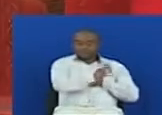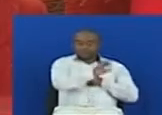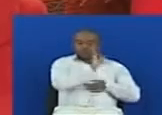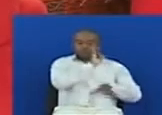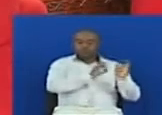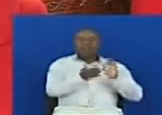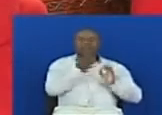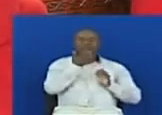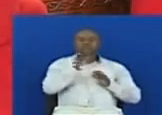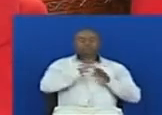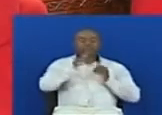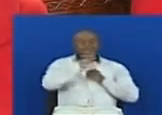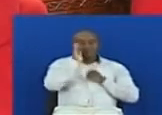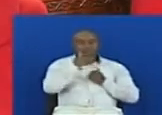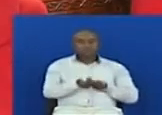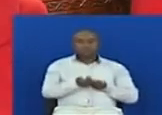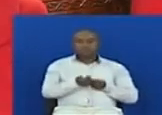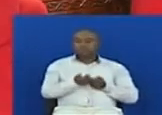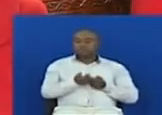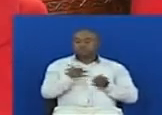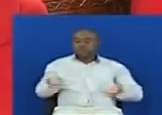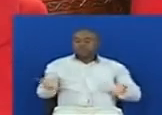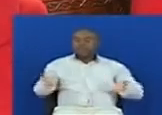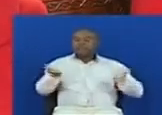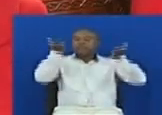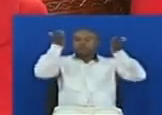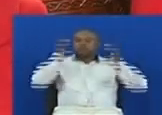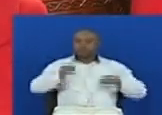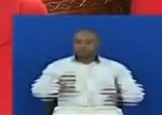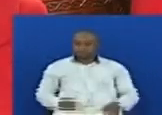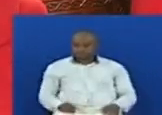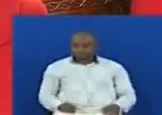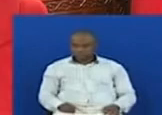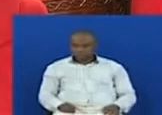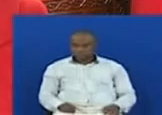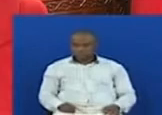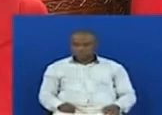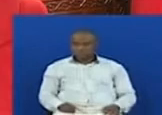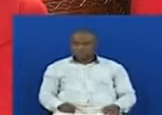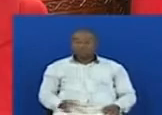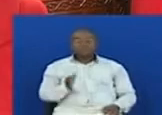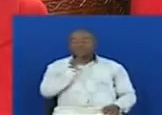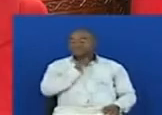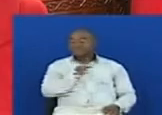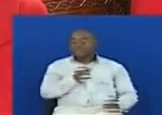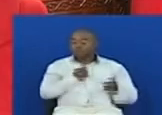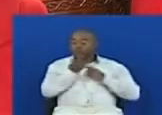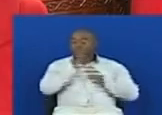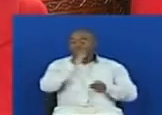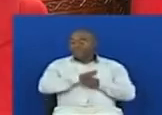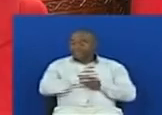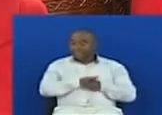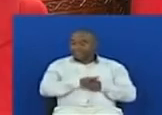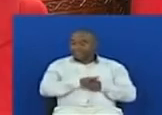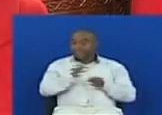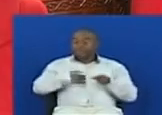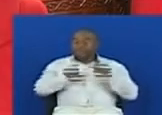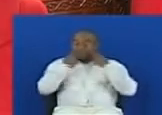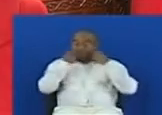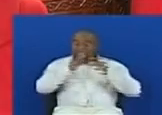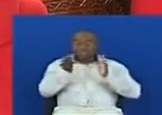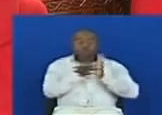zitumike zaidi kwa ajili haya maendeleo ambayo ameyakusudia. Sitaki kuongea mengi kwa vile ninayaona mashule